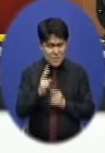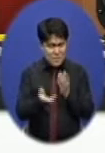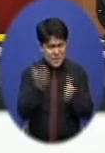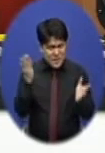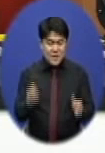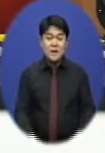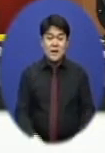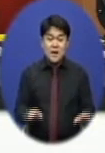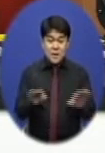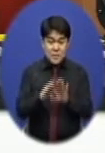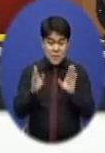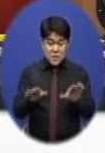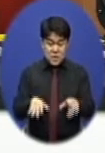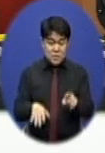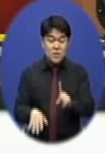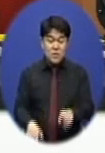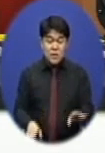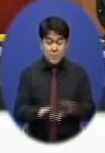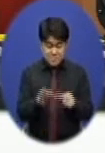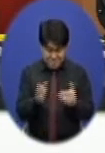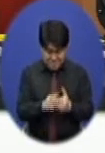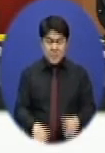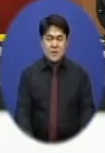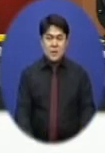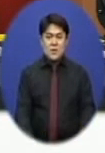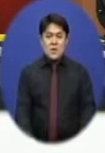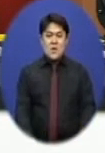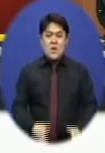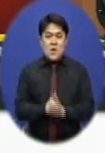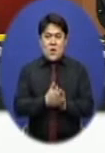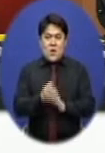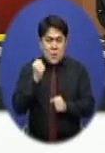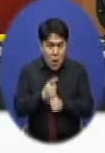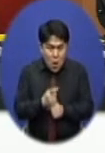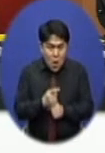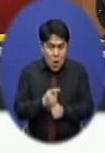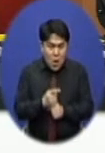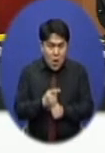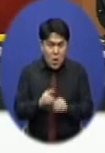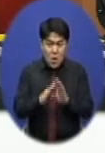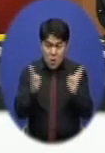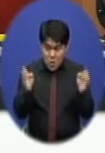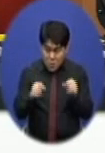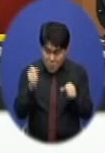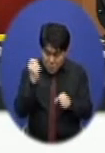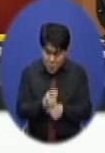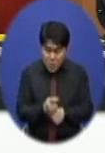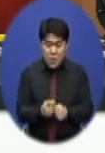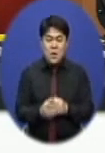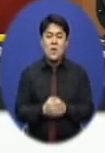때 하죠? 뭐. 어? 방학했잖아요, 참. 방학 끝났어요. 네. 아, 계약했구나, 벌써. 네. 6일 날 계약했어요.